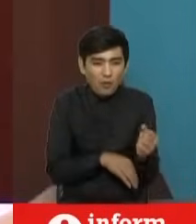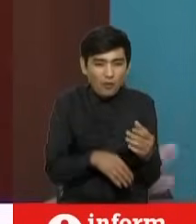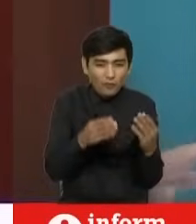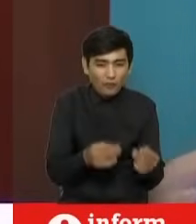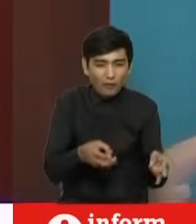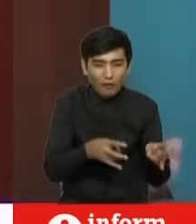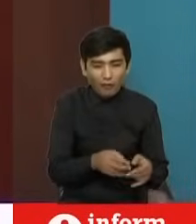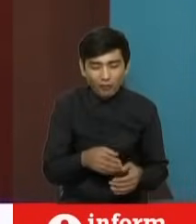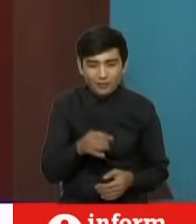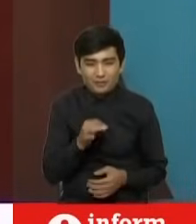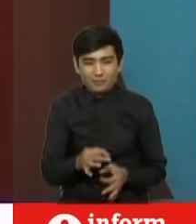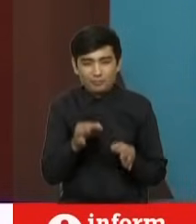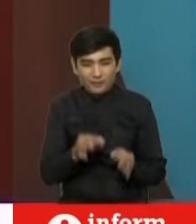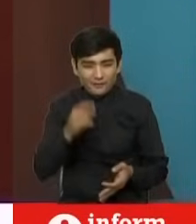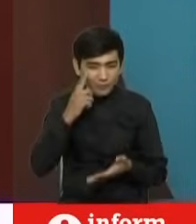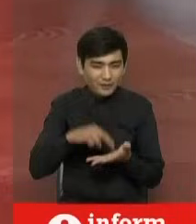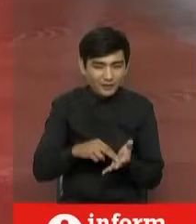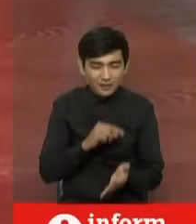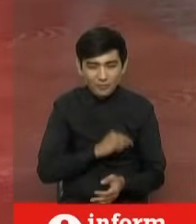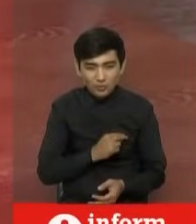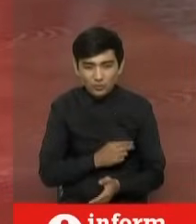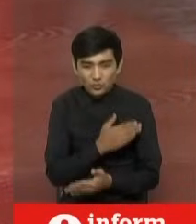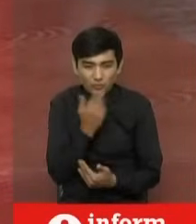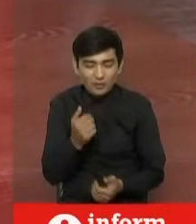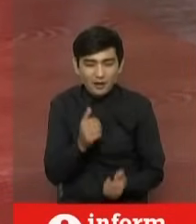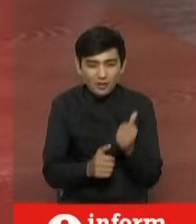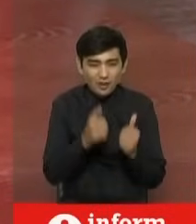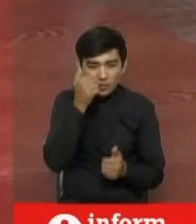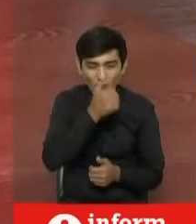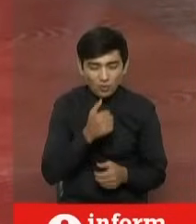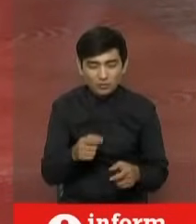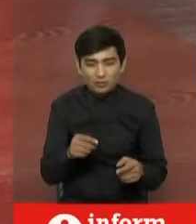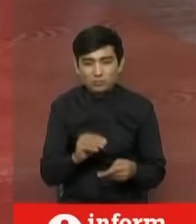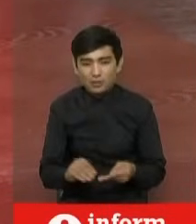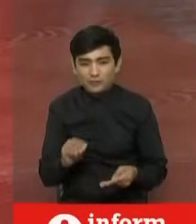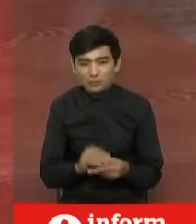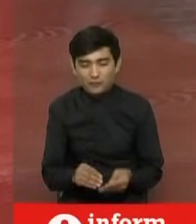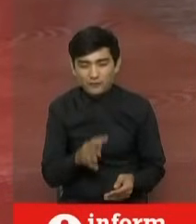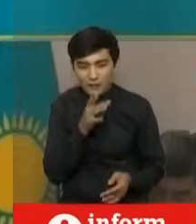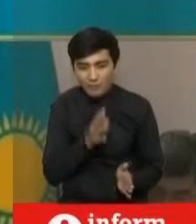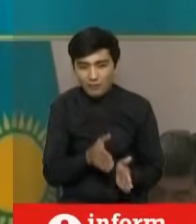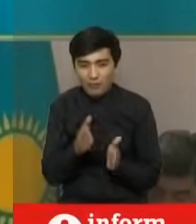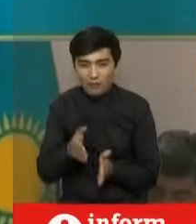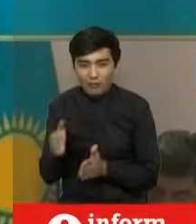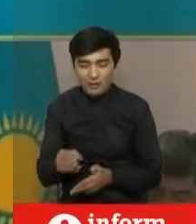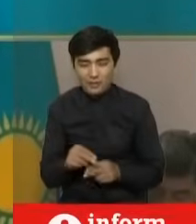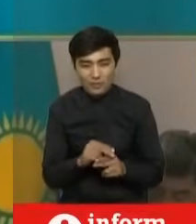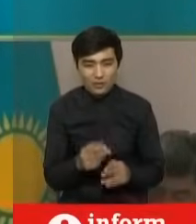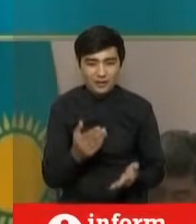том, что идет неправильное планирование работ. Из года в год сохраняется тенденция переноса сроков ремонта и